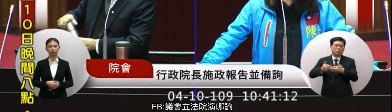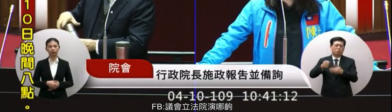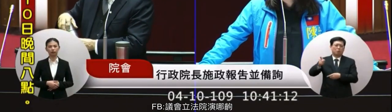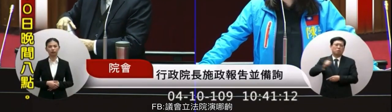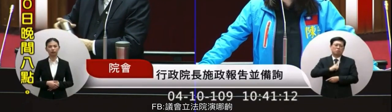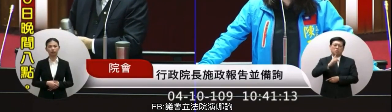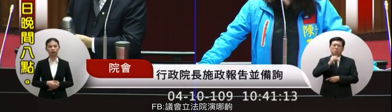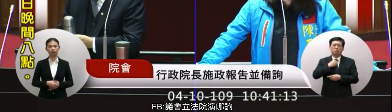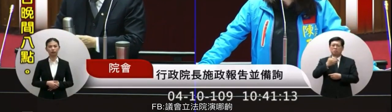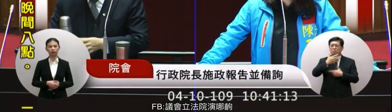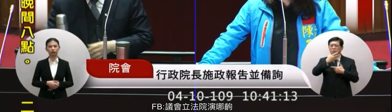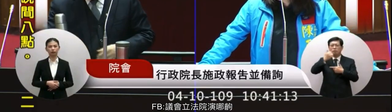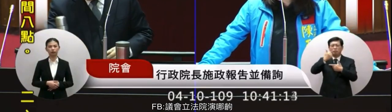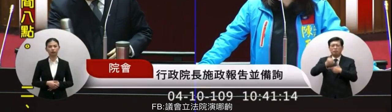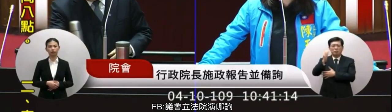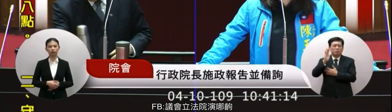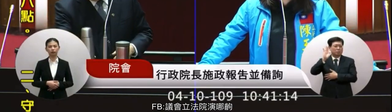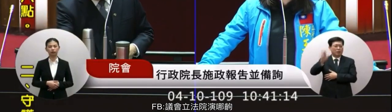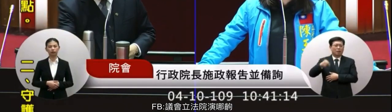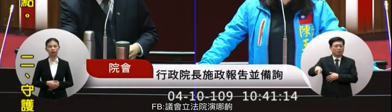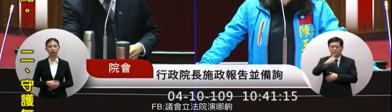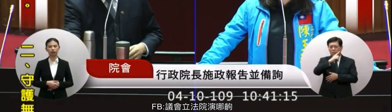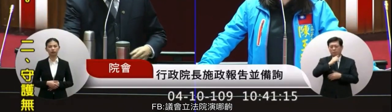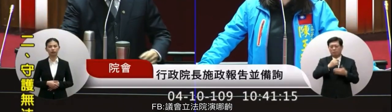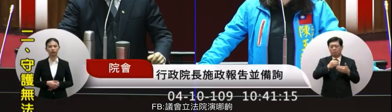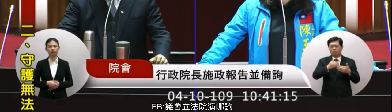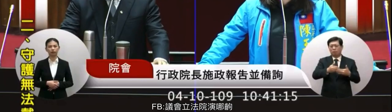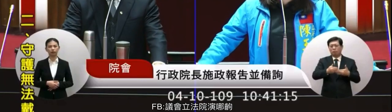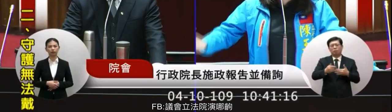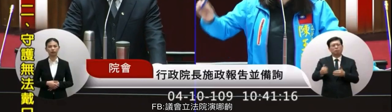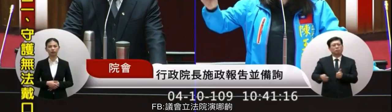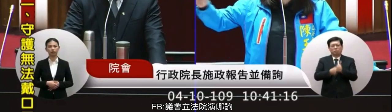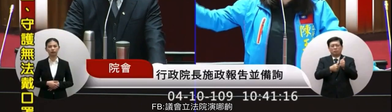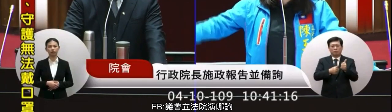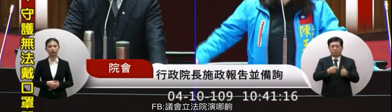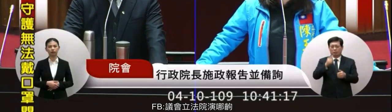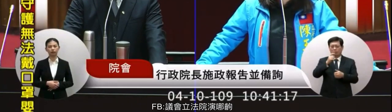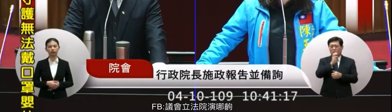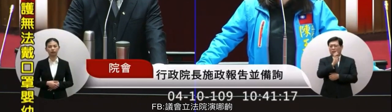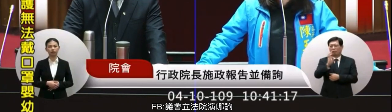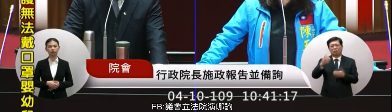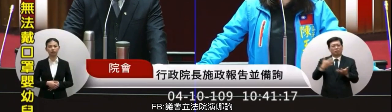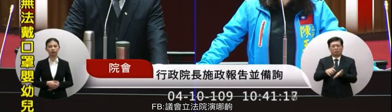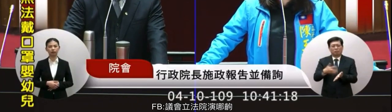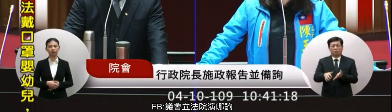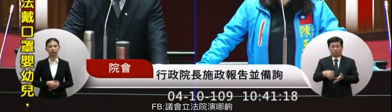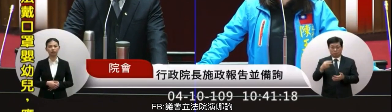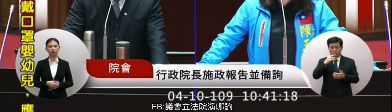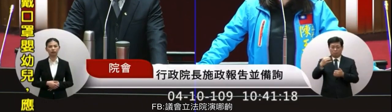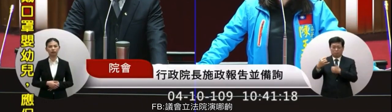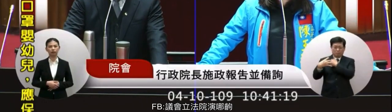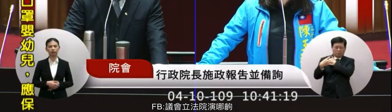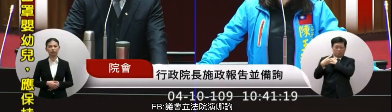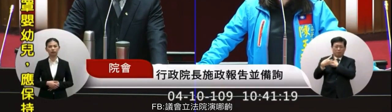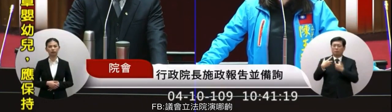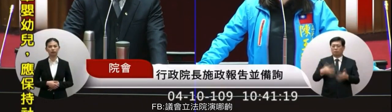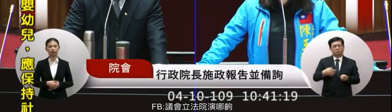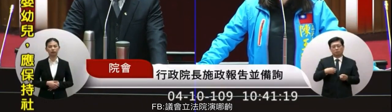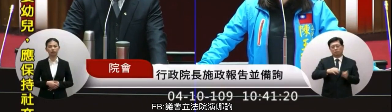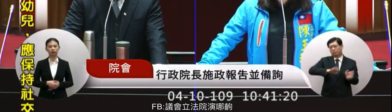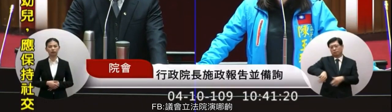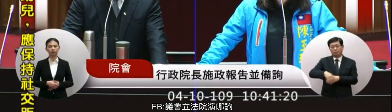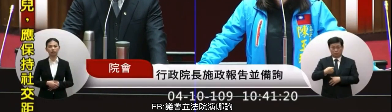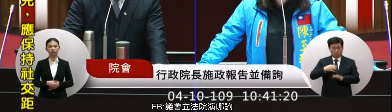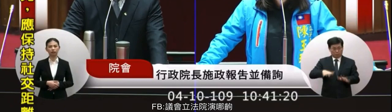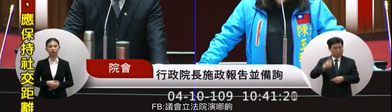既然是福建省的，你就滚回中国去啊，你这个什么这点点点哈，一些甚至人身攻击啊，这种不再谈。